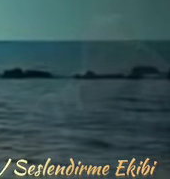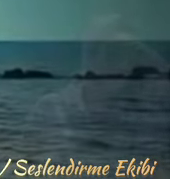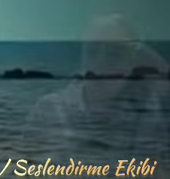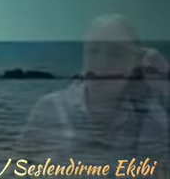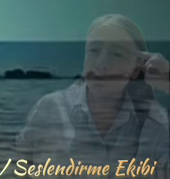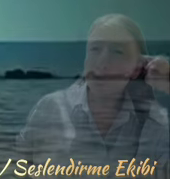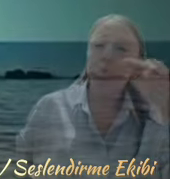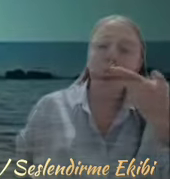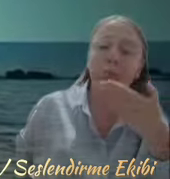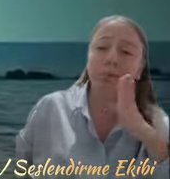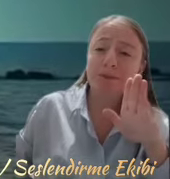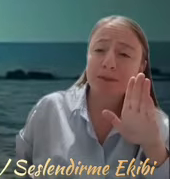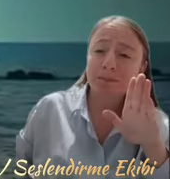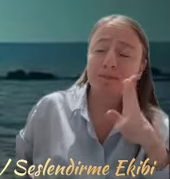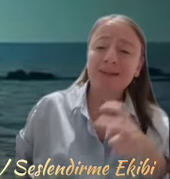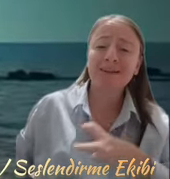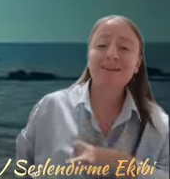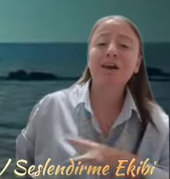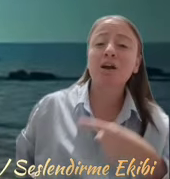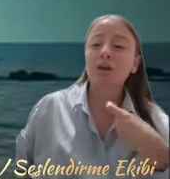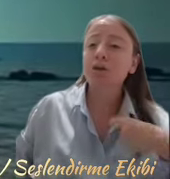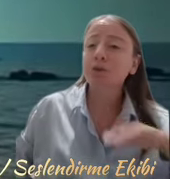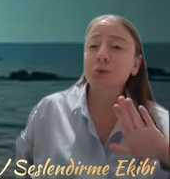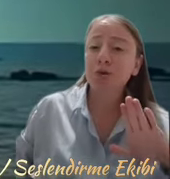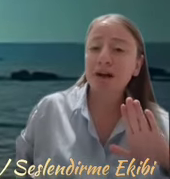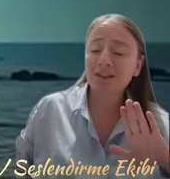Yarınlarım çürümüş mum diplerinde.